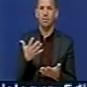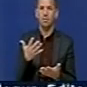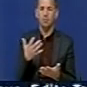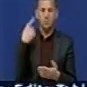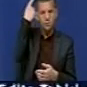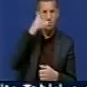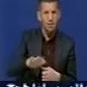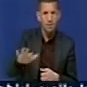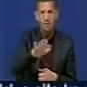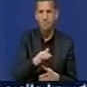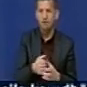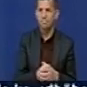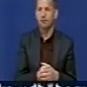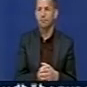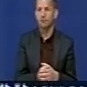të shqiptarëve.